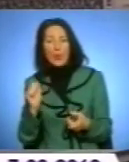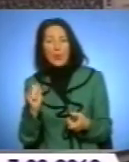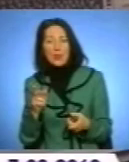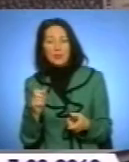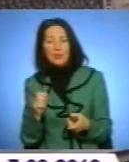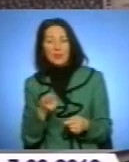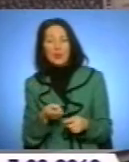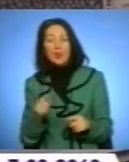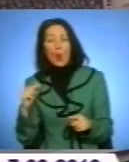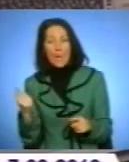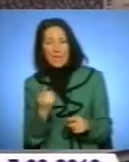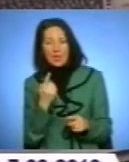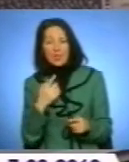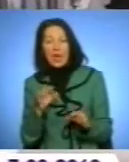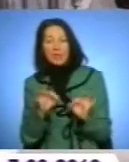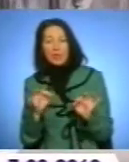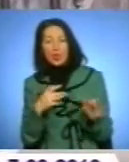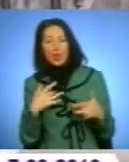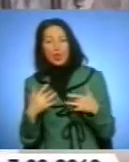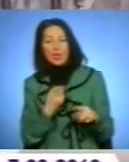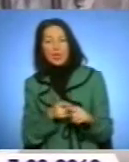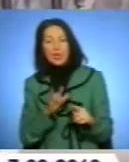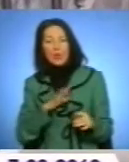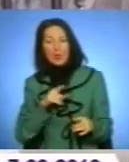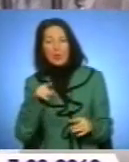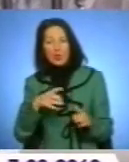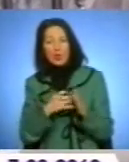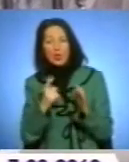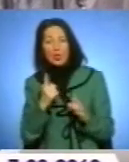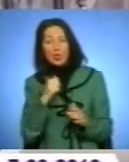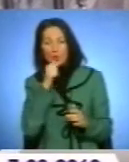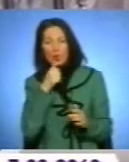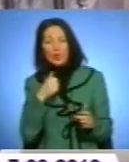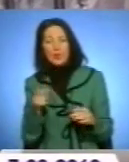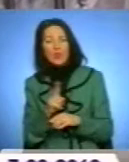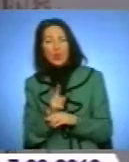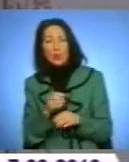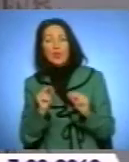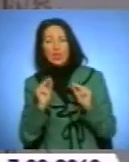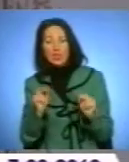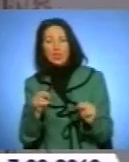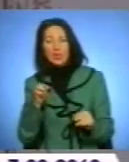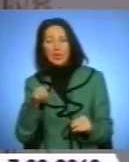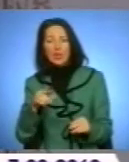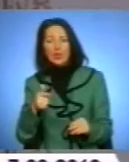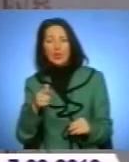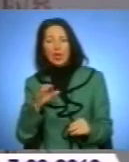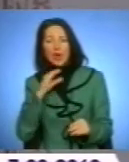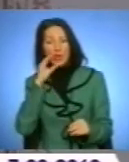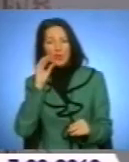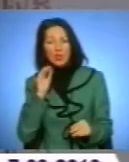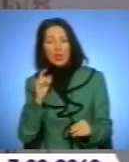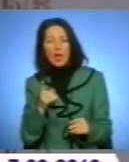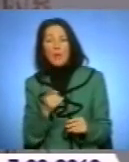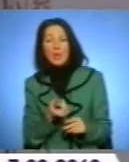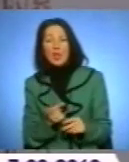інформація про концерт, який відбувся у 1911 року у Тернополі на честь Тараса Шевченка. Найбільш цікаві